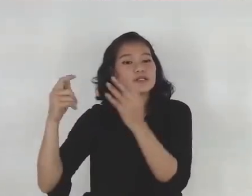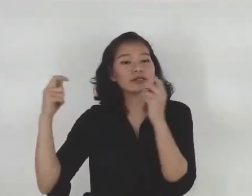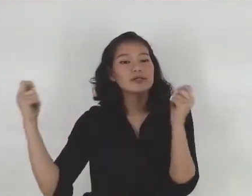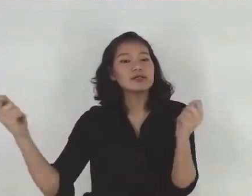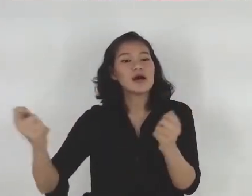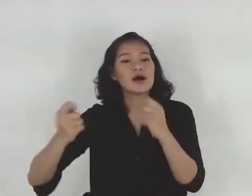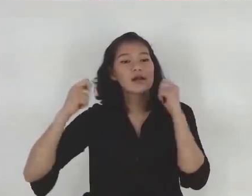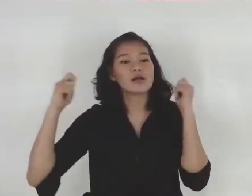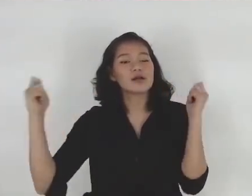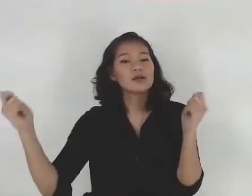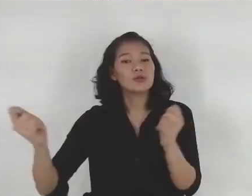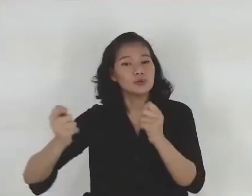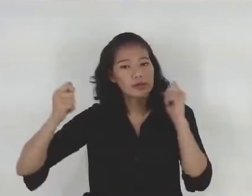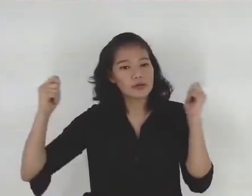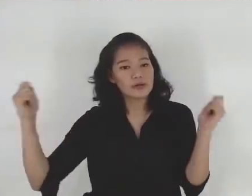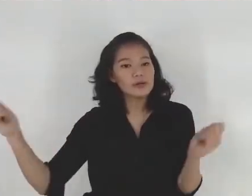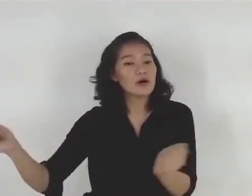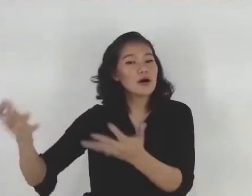jiwa